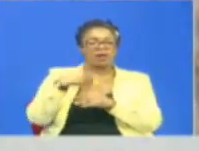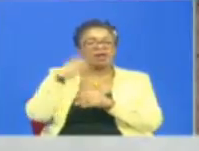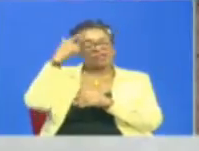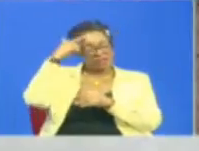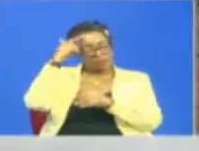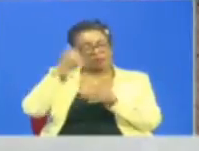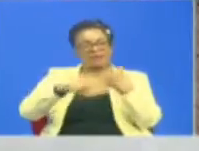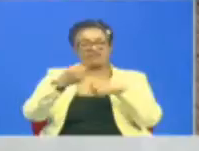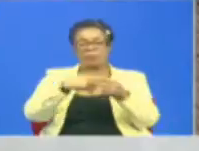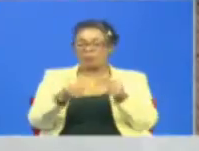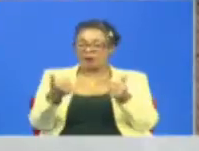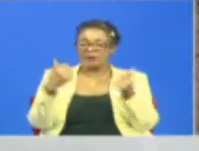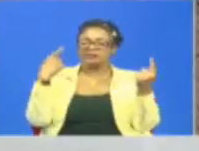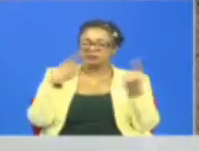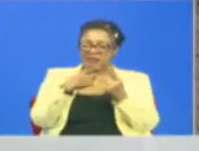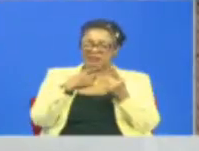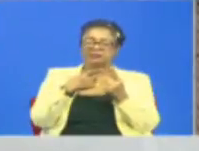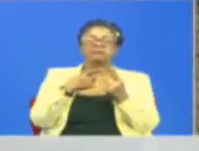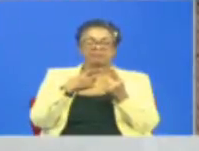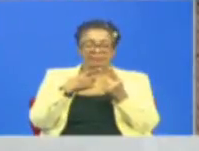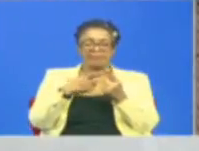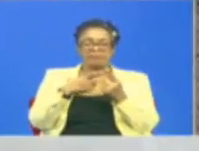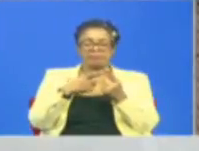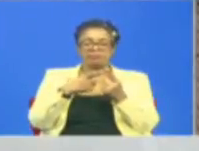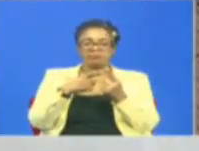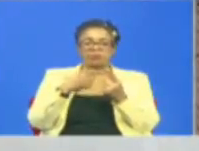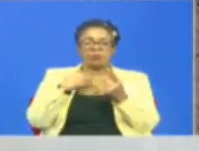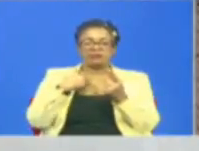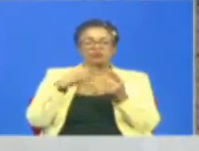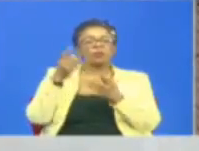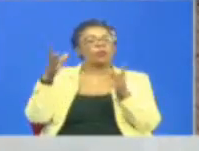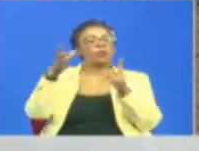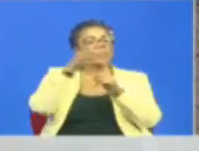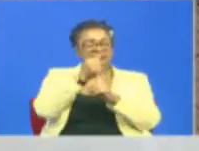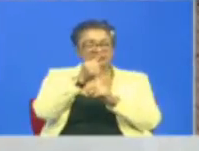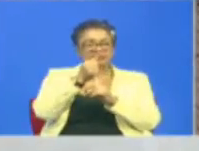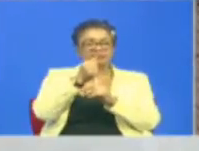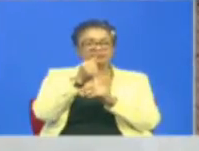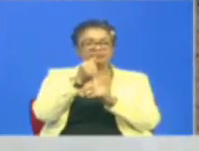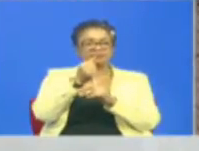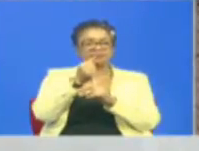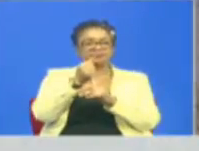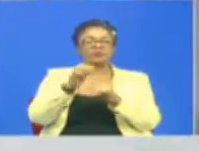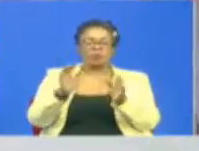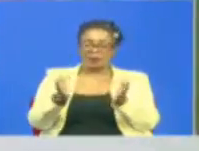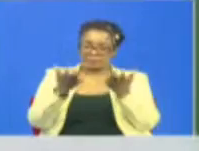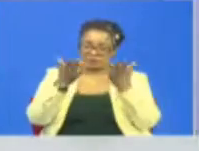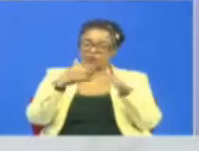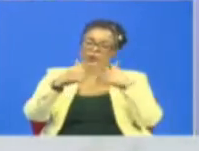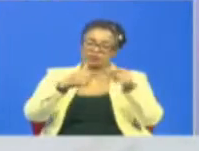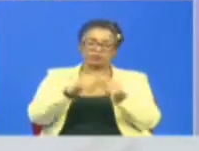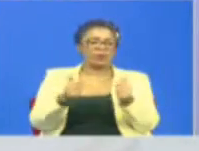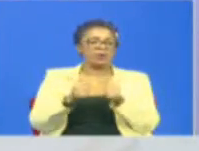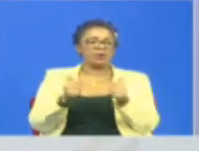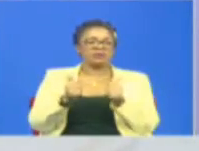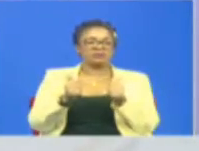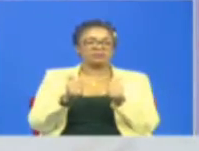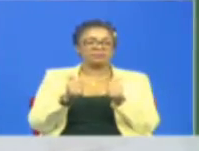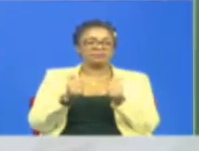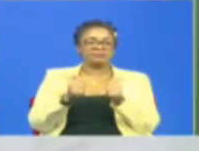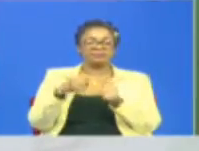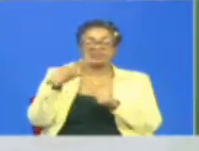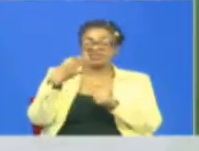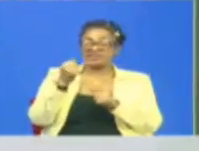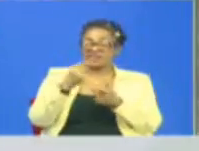vizuri. Target ilikuwa bado ni kushinda league, so nadhani tulikuwa tumeimprove. Tulikuwa so far tunaendelea vizuri. The 35